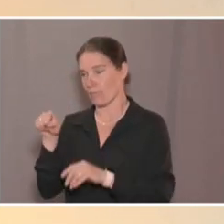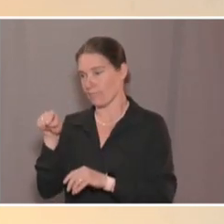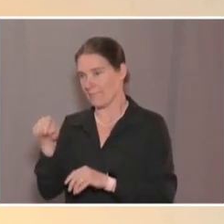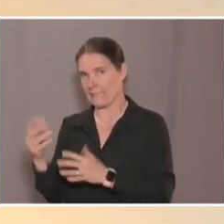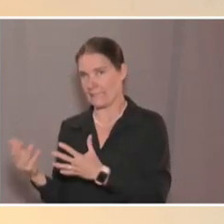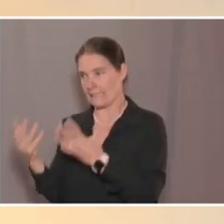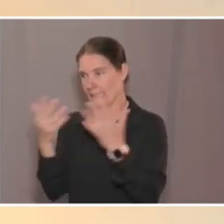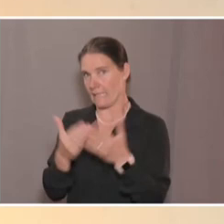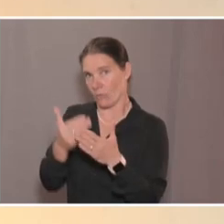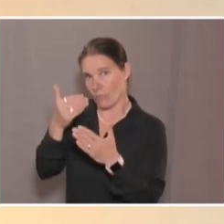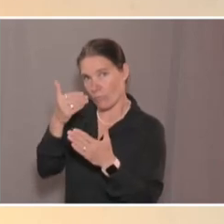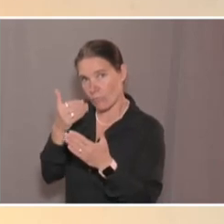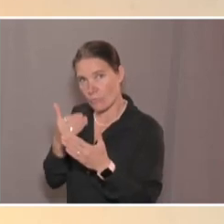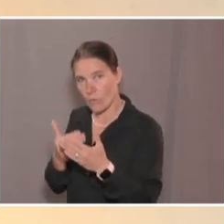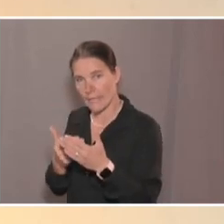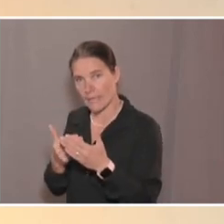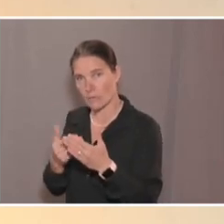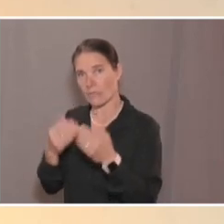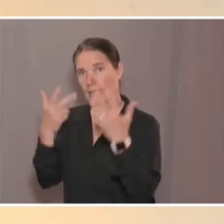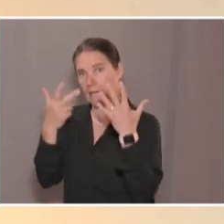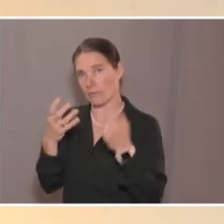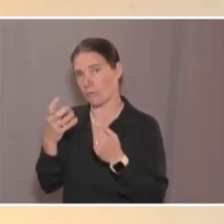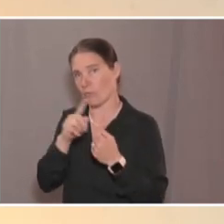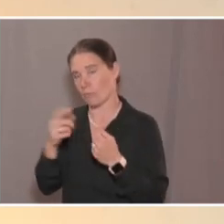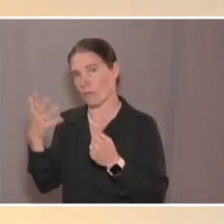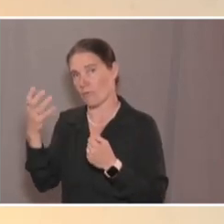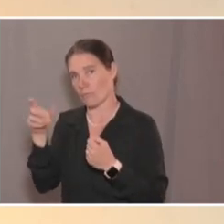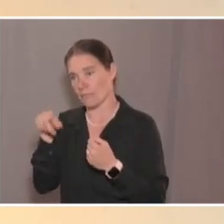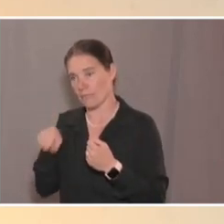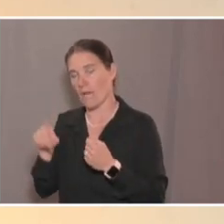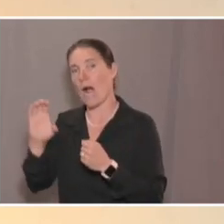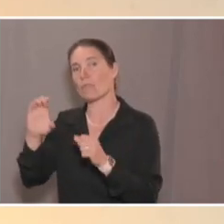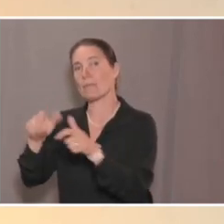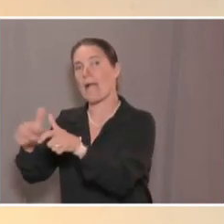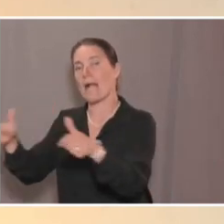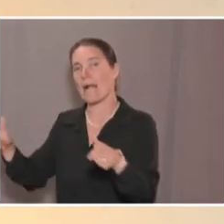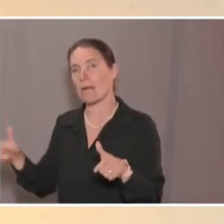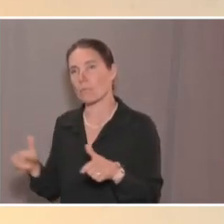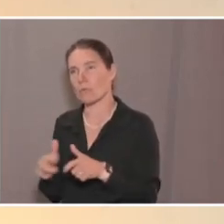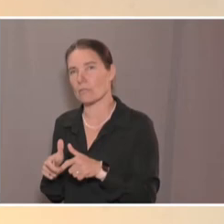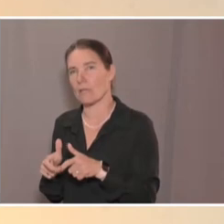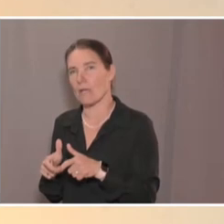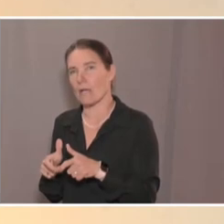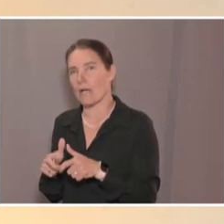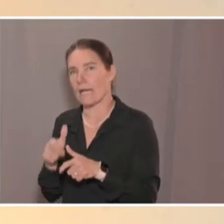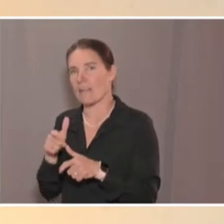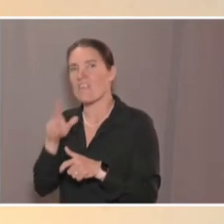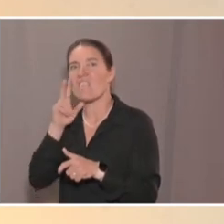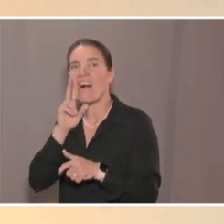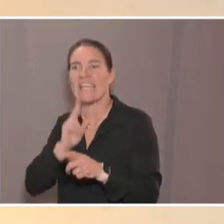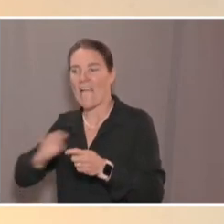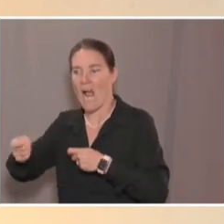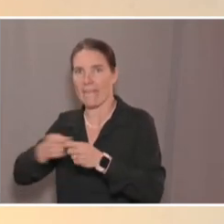10 Jahre zuvor, nämlich 1948 bis 50, auf dem Campus einen illegalen Weinhandel